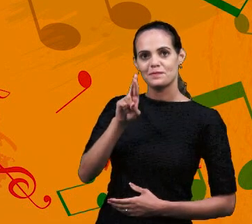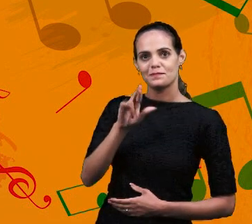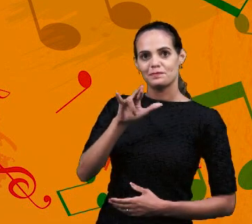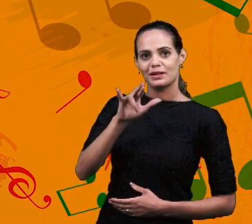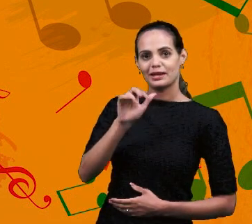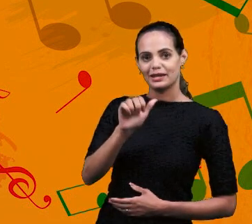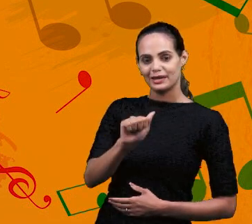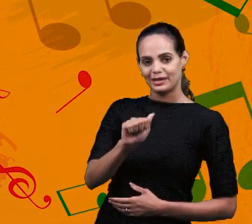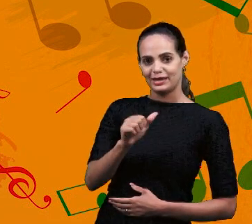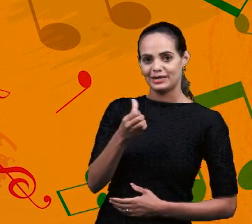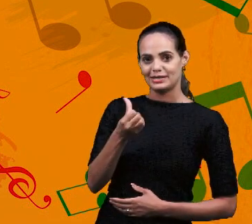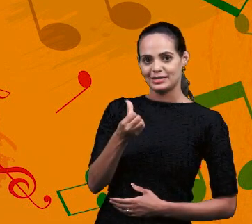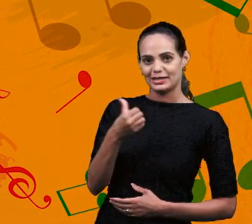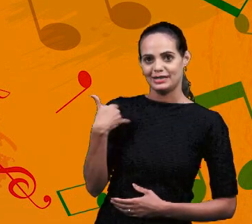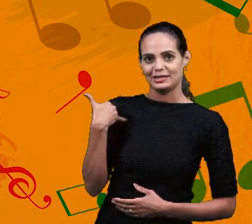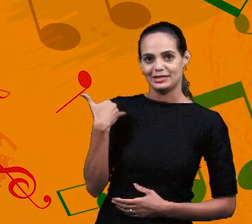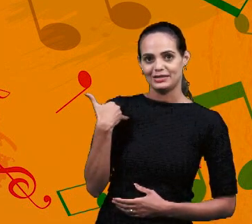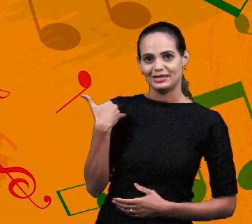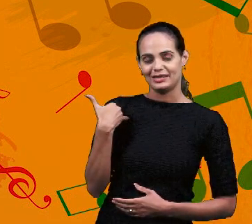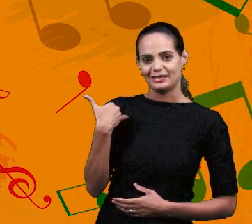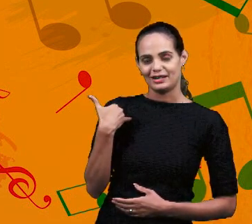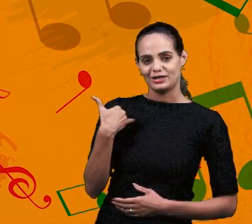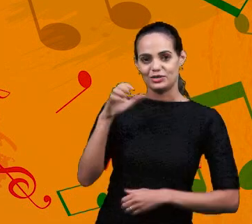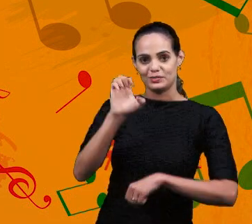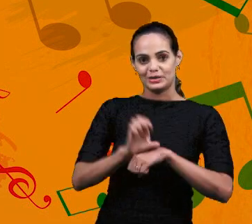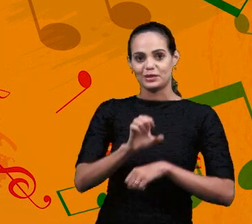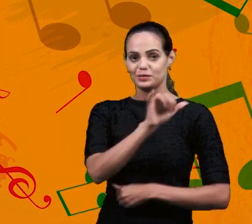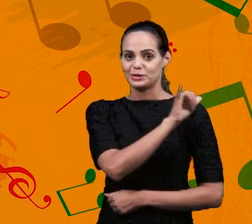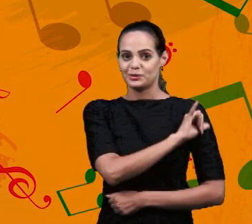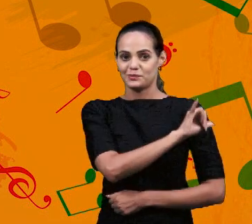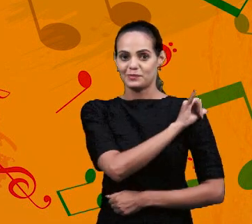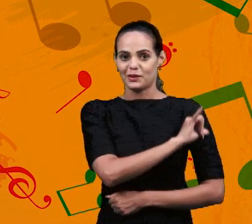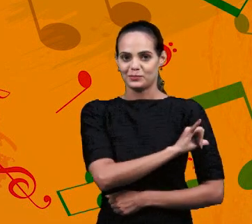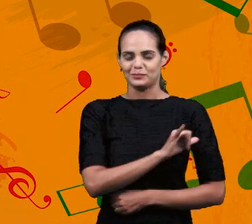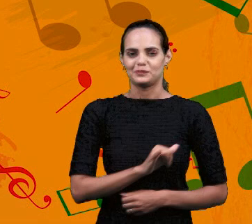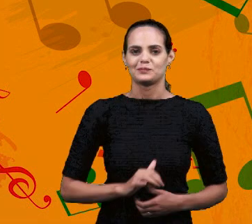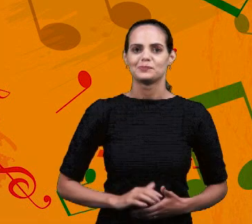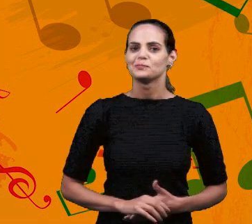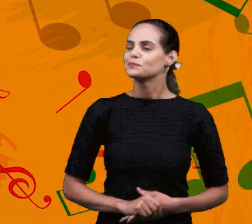Maria Luisa, elle a 6 ans, de président Prudente São Paulo.